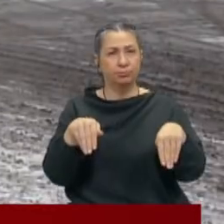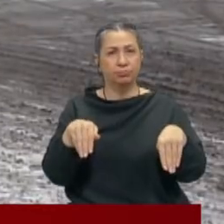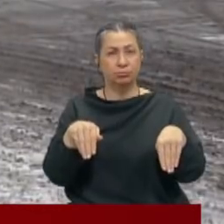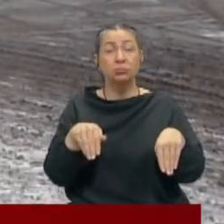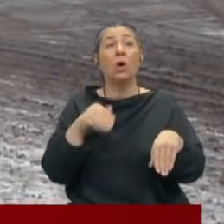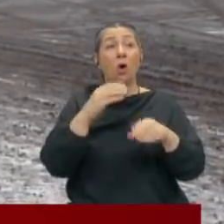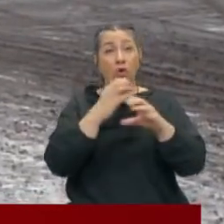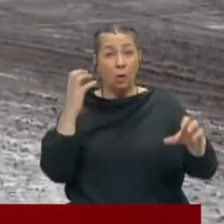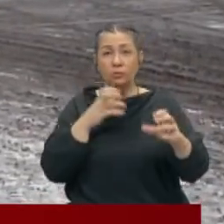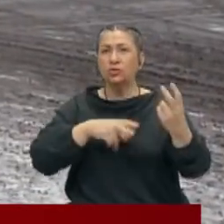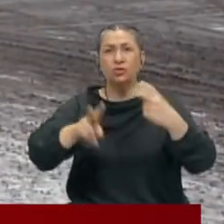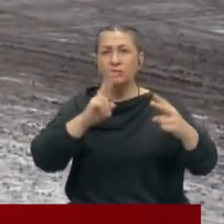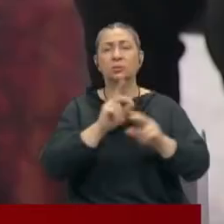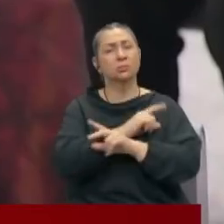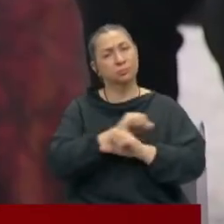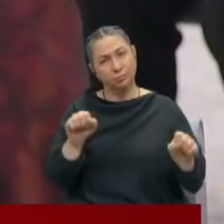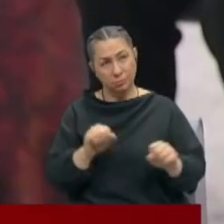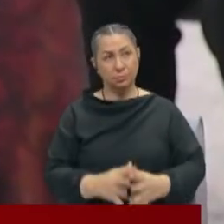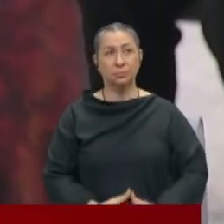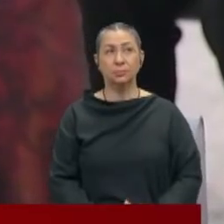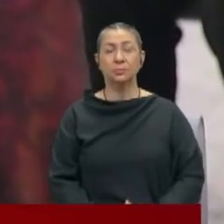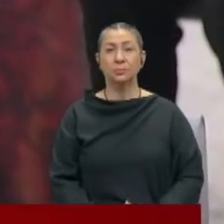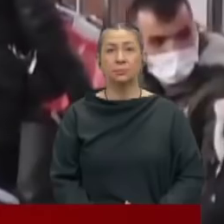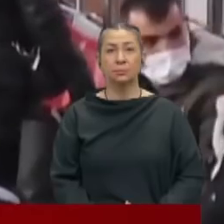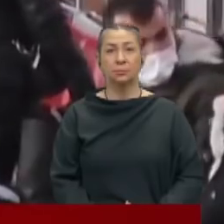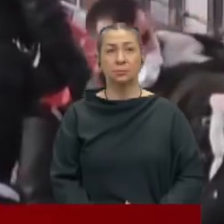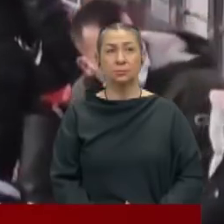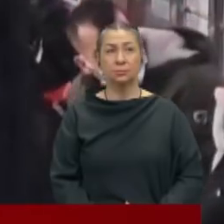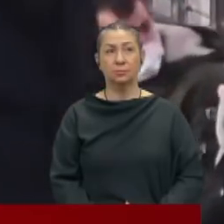kapandı. Otobüs seferleri aksadı.